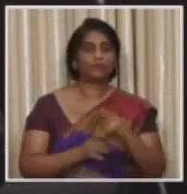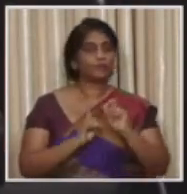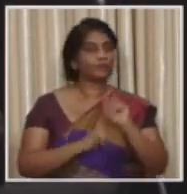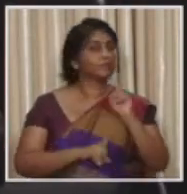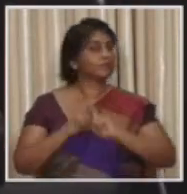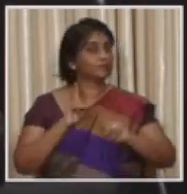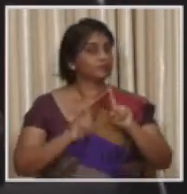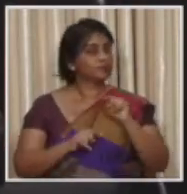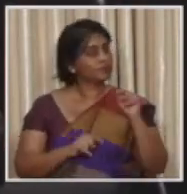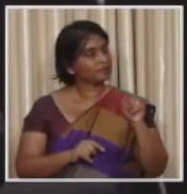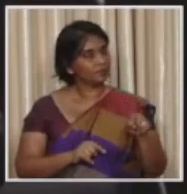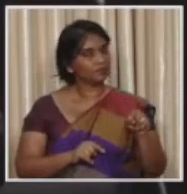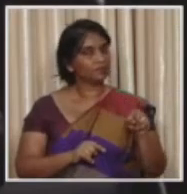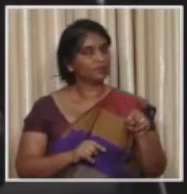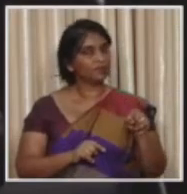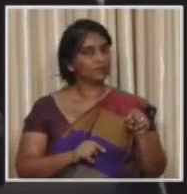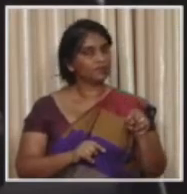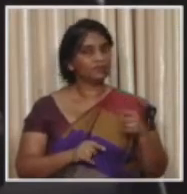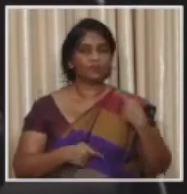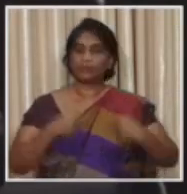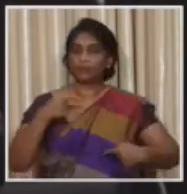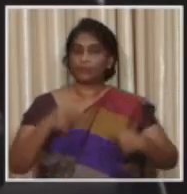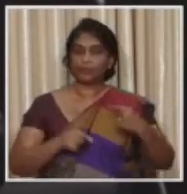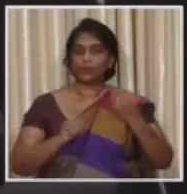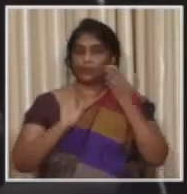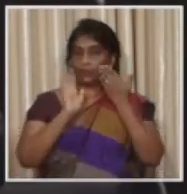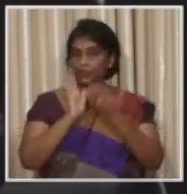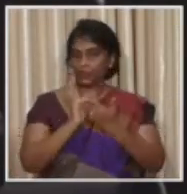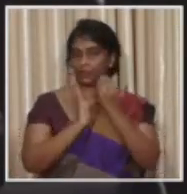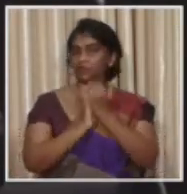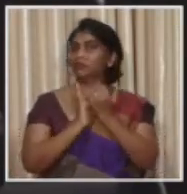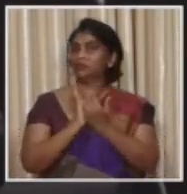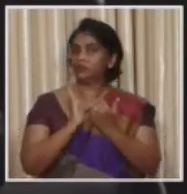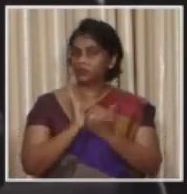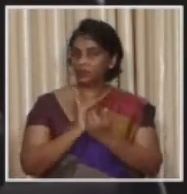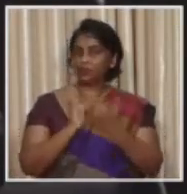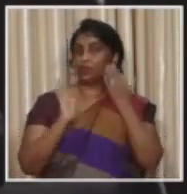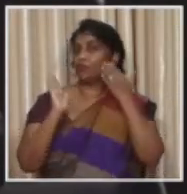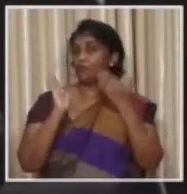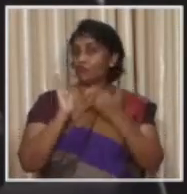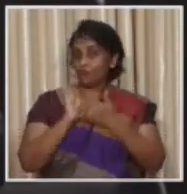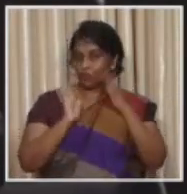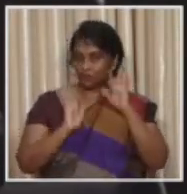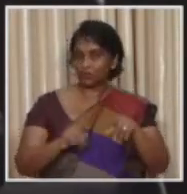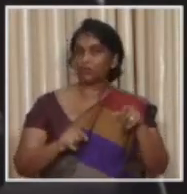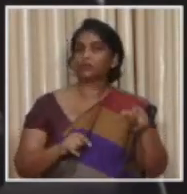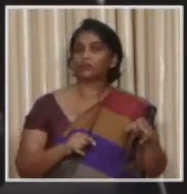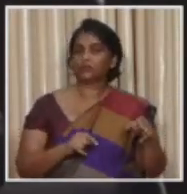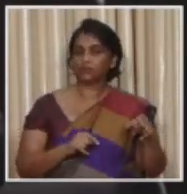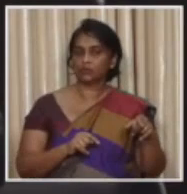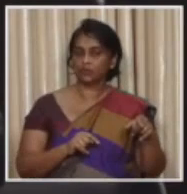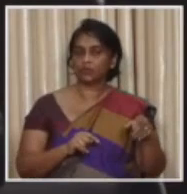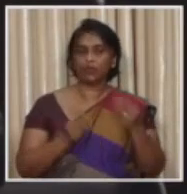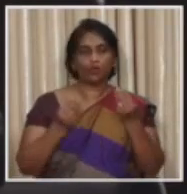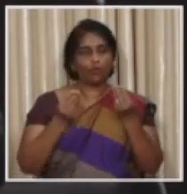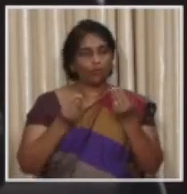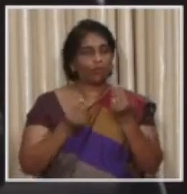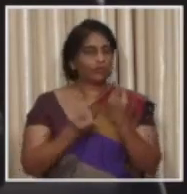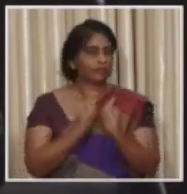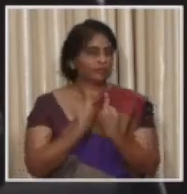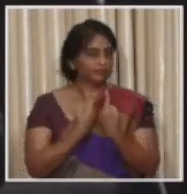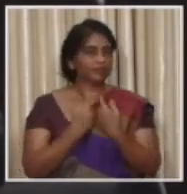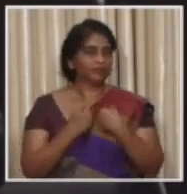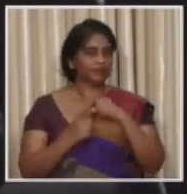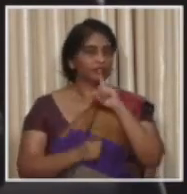පාර්ලිමේන්තුවේ මේ විවාදයට ඉදිරිපත් කරන කරුණු කාරණාත් සම්බන්ධ කරගනිමින් පුංචි විශ්ලේෂණයක් කරන්න